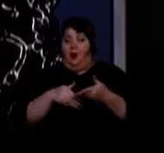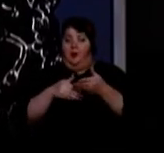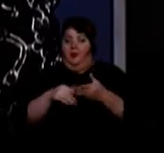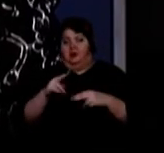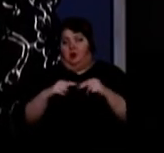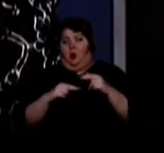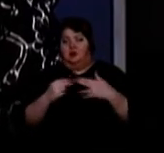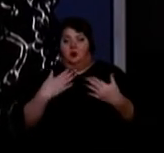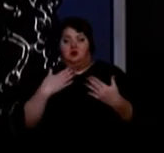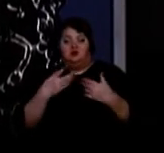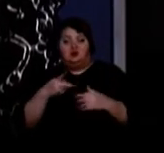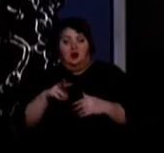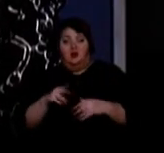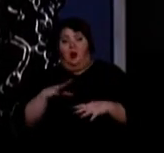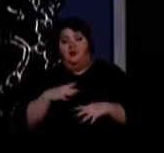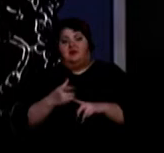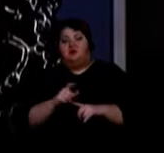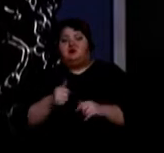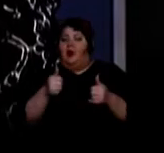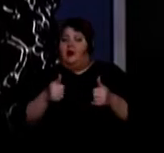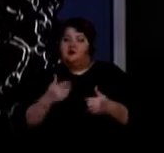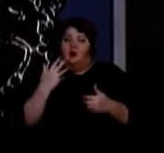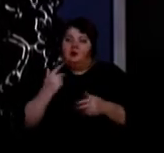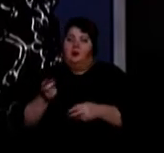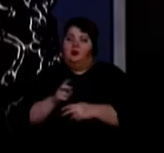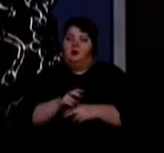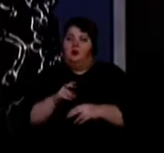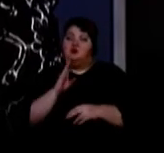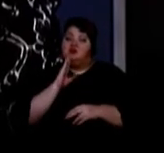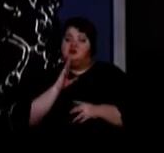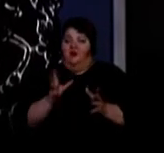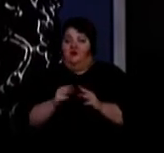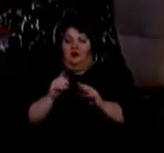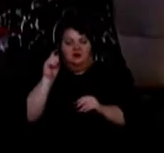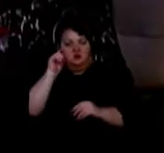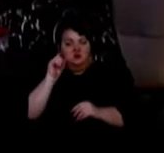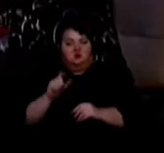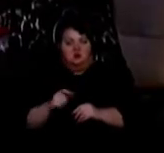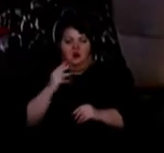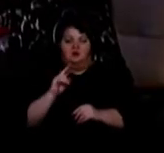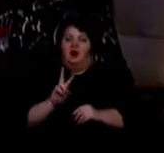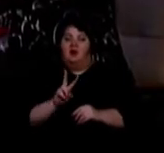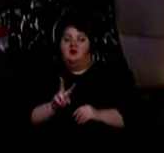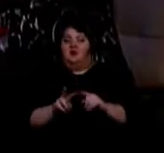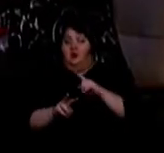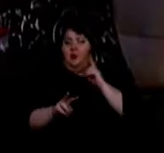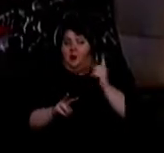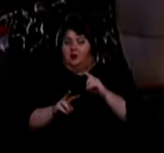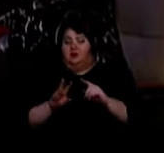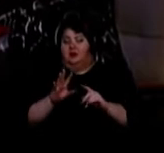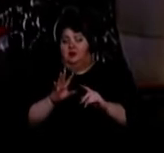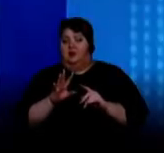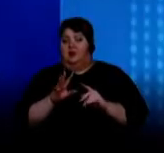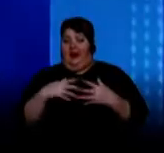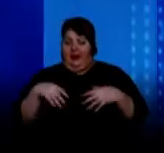строить отношения. Бывает очень хорошо, когда приходит женщина вместе с мужчиной. То есть когда двое молодых людей, немолодых людей, то